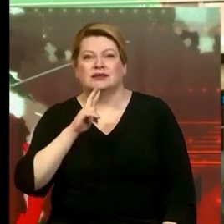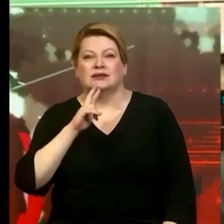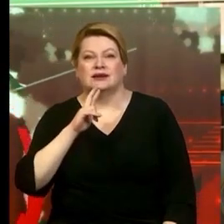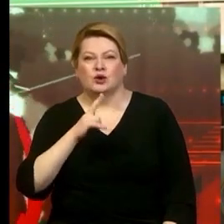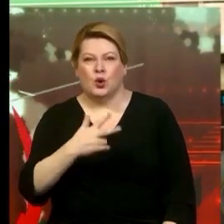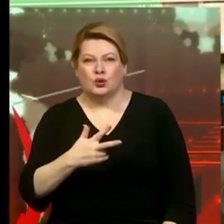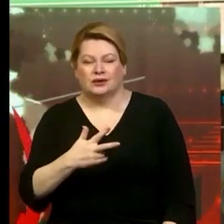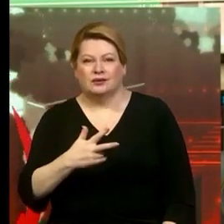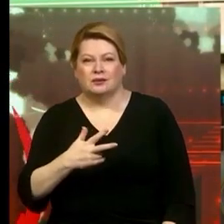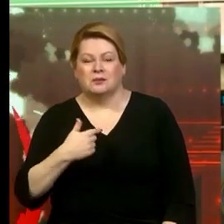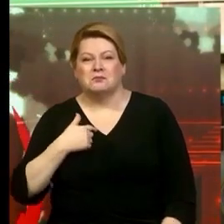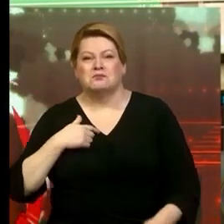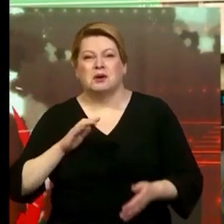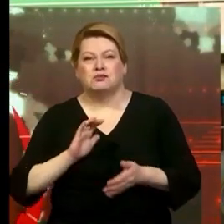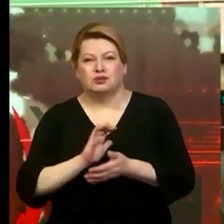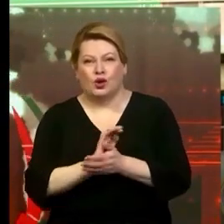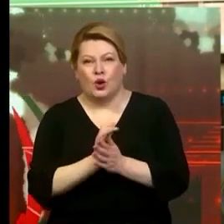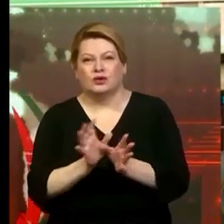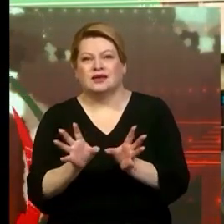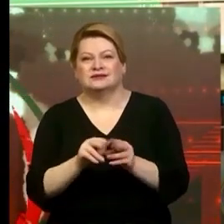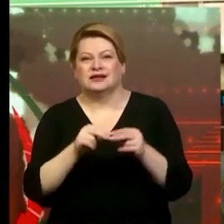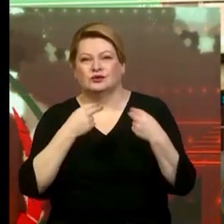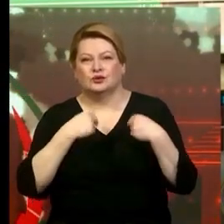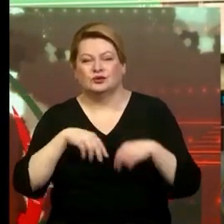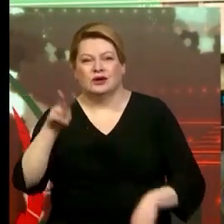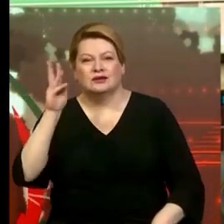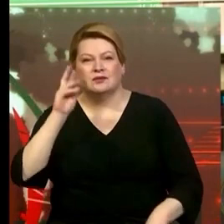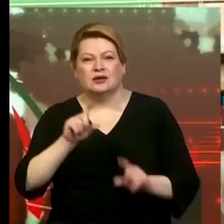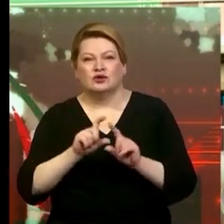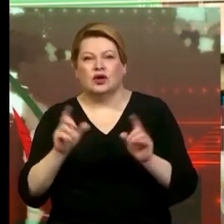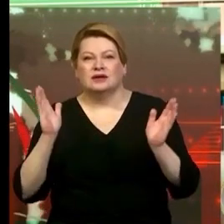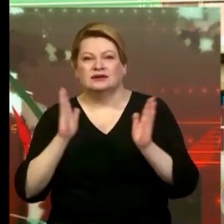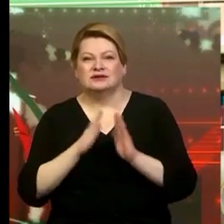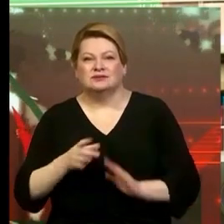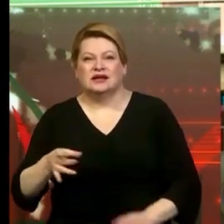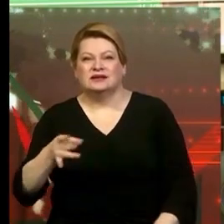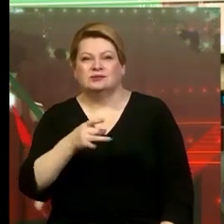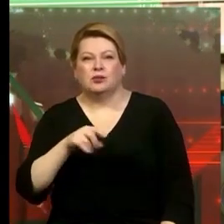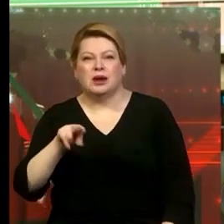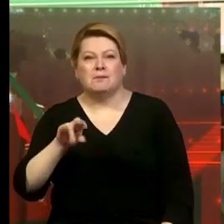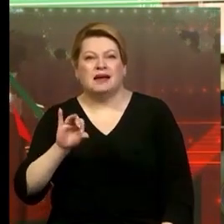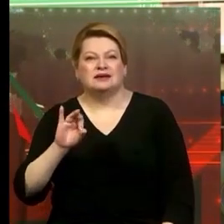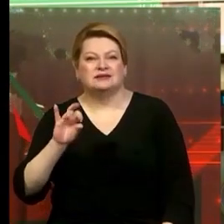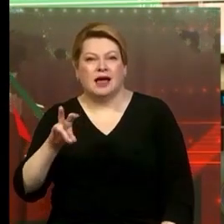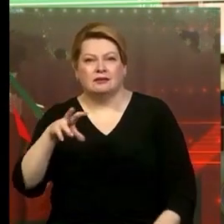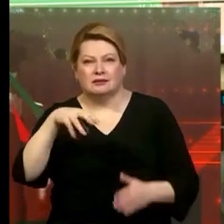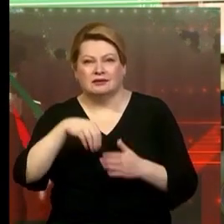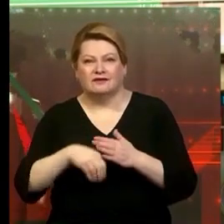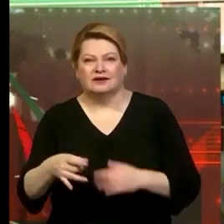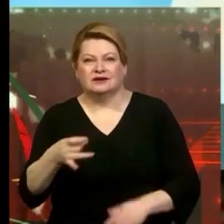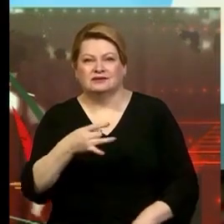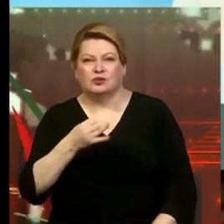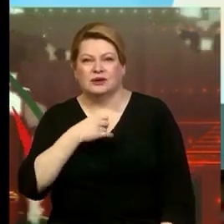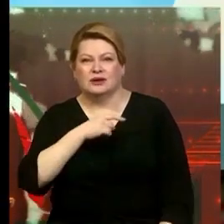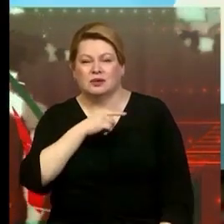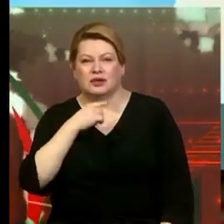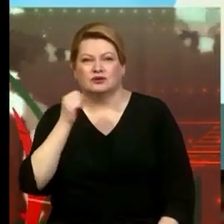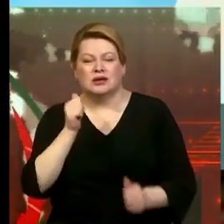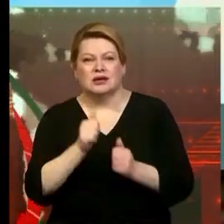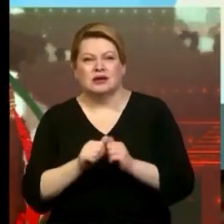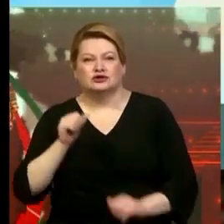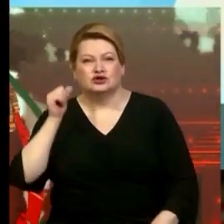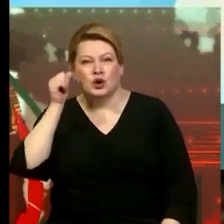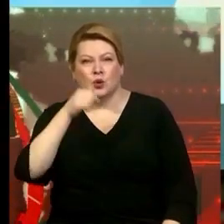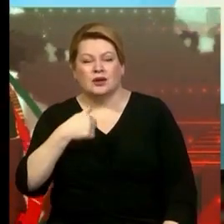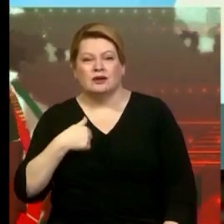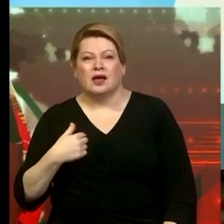мы плотно так сотрудничаем с посольством Исламской Республики Пакистан в Республике Беларусь. И ежегодно к